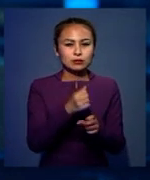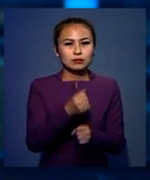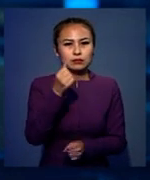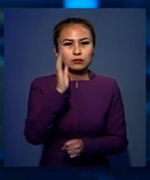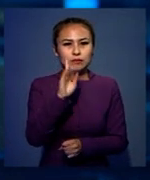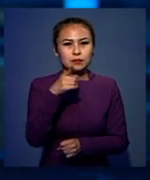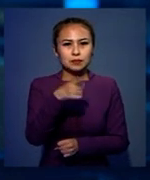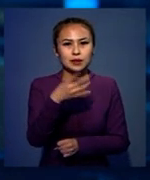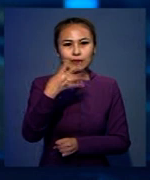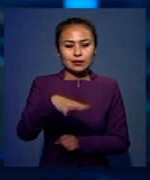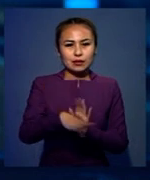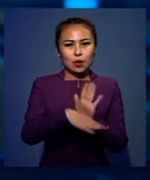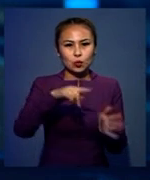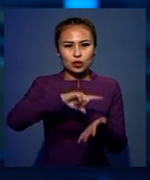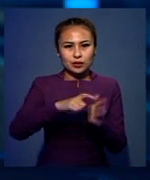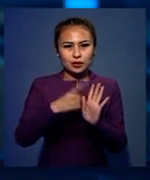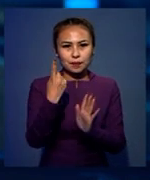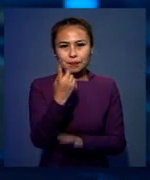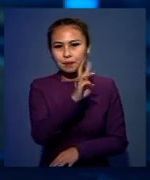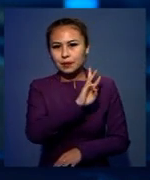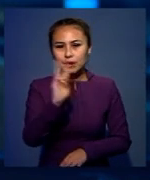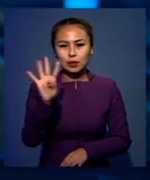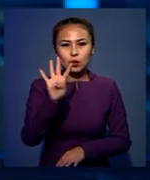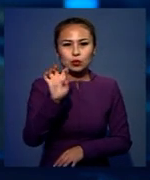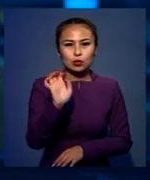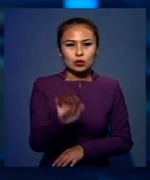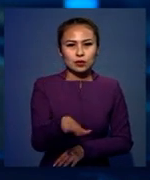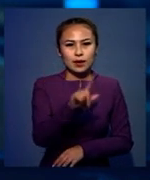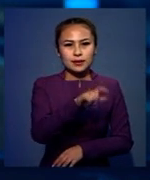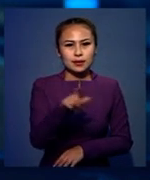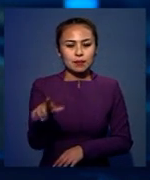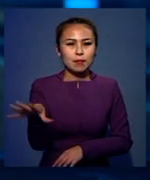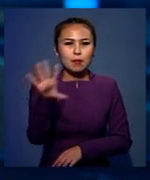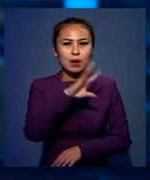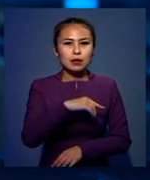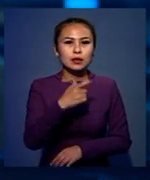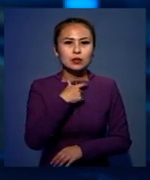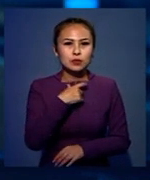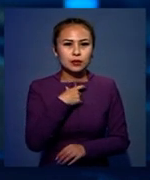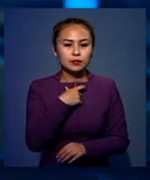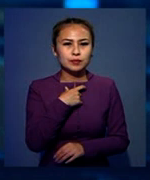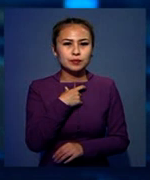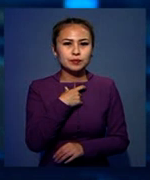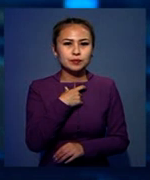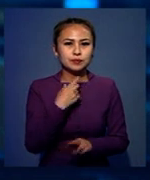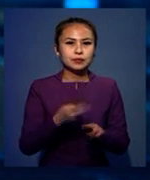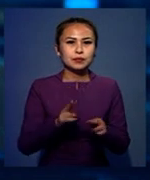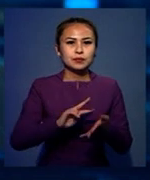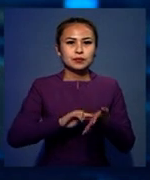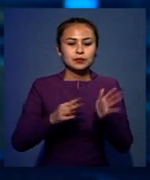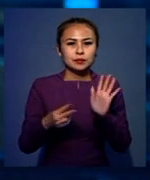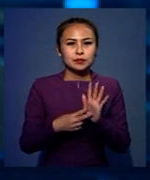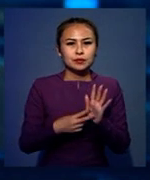қадағалайды. Өңірдегі 1040 сайлау учаскесіне 1 миллион 400 мыңнан астам адам дауыс беруі тиіс.